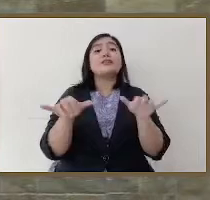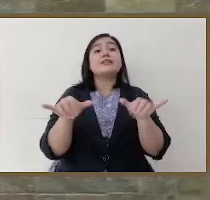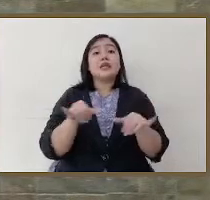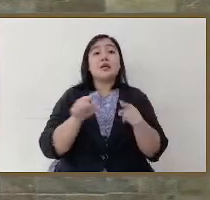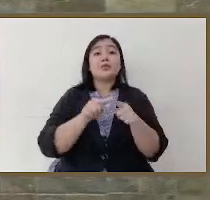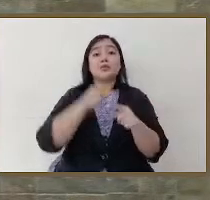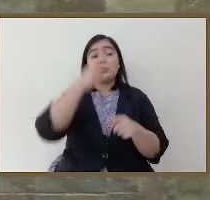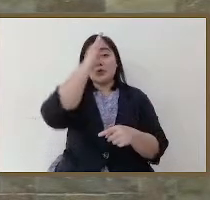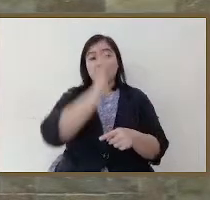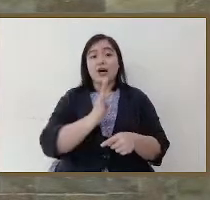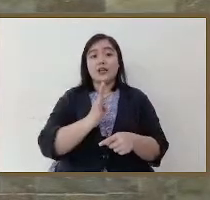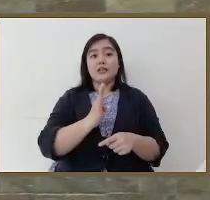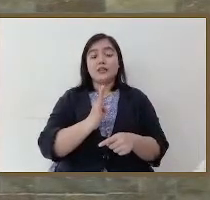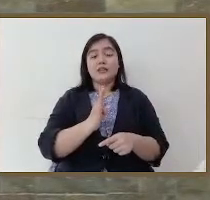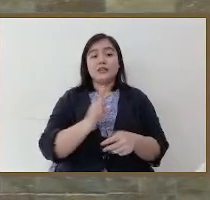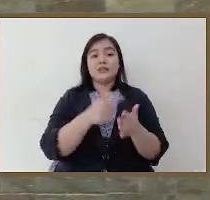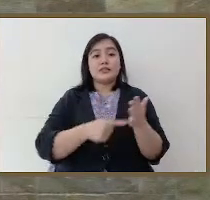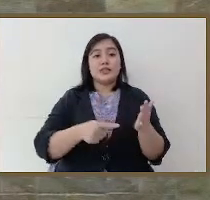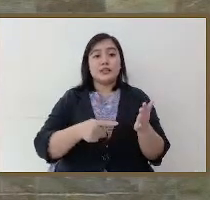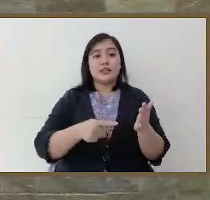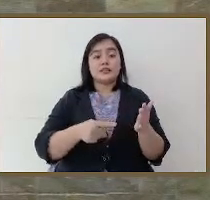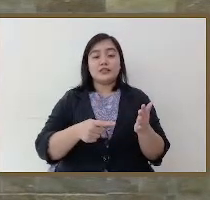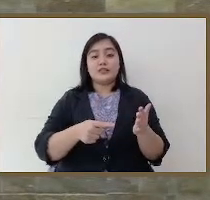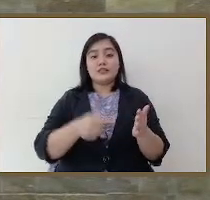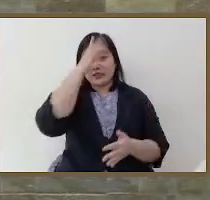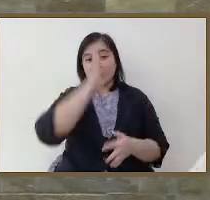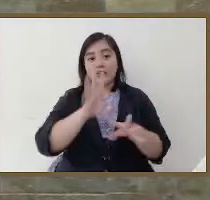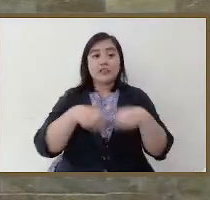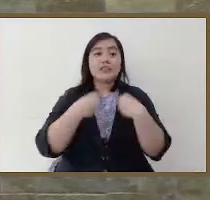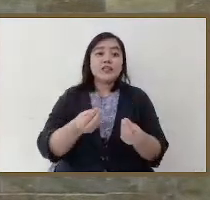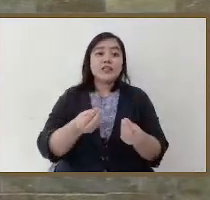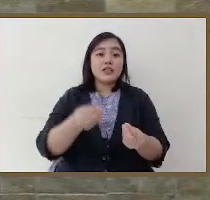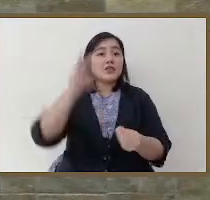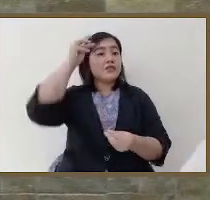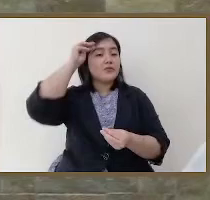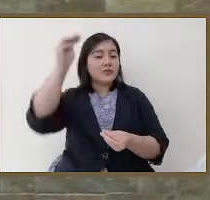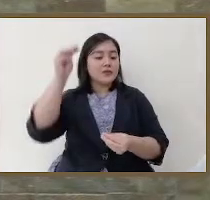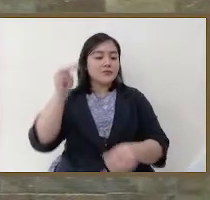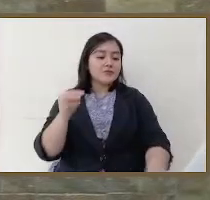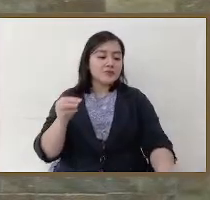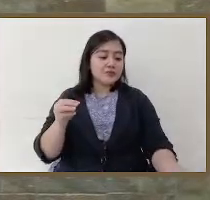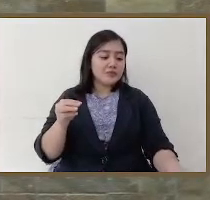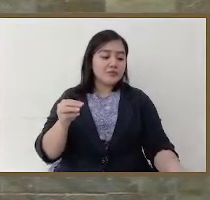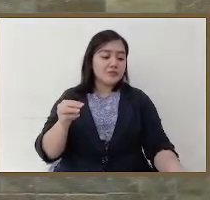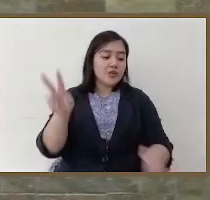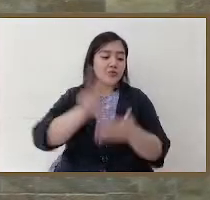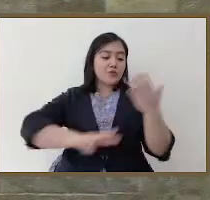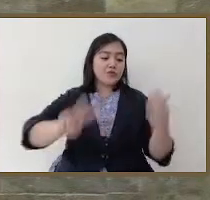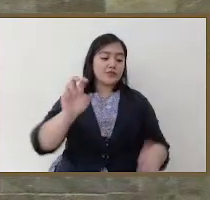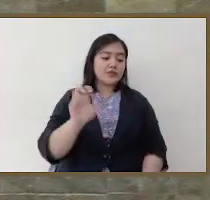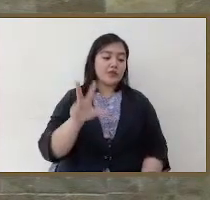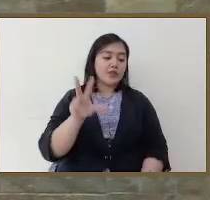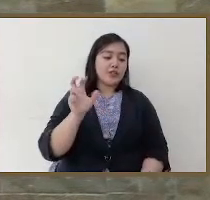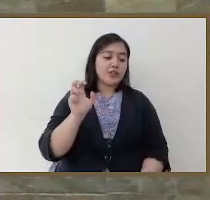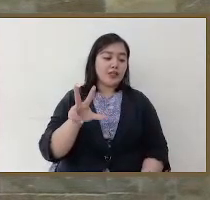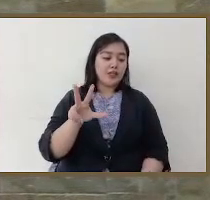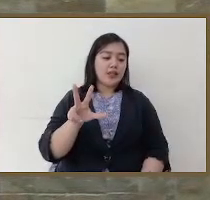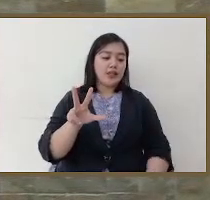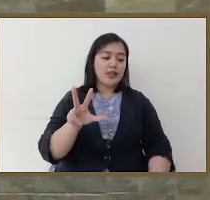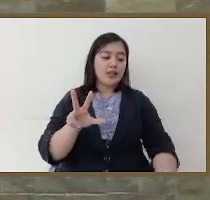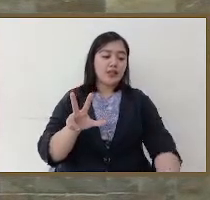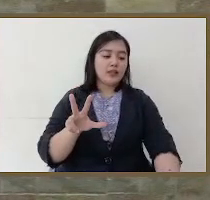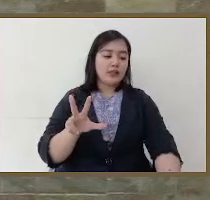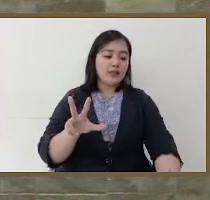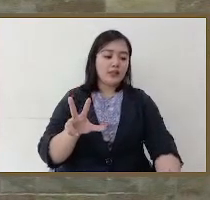and sabi ni David, I will take the cup of salvation and call upon the name of the Lord. I will pay